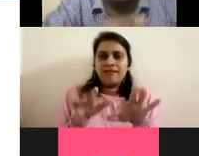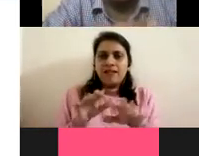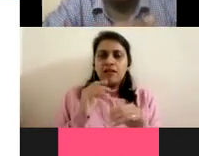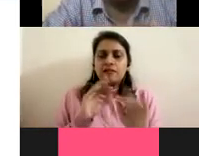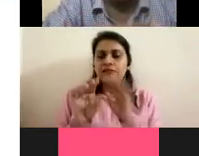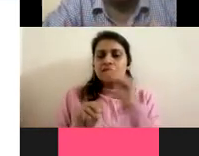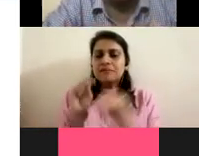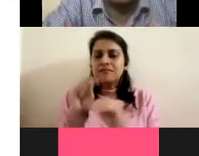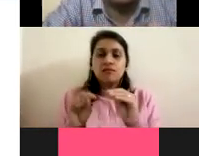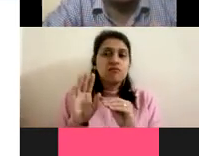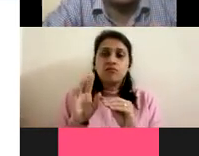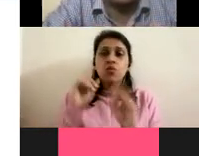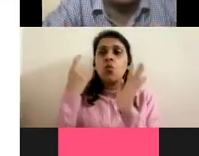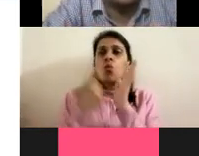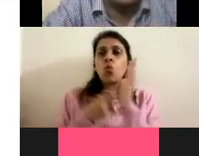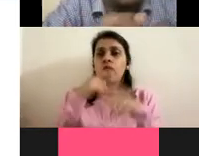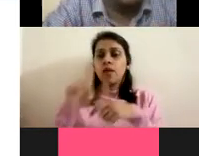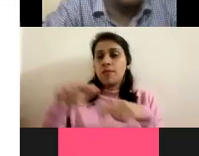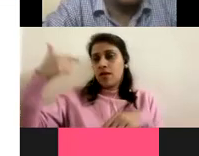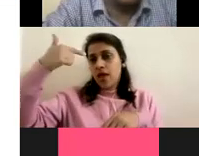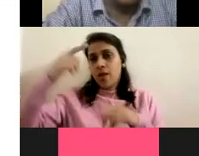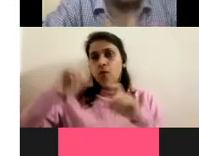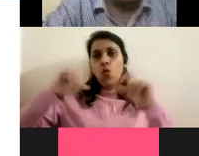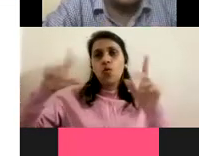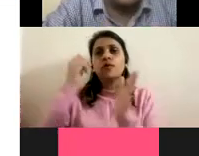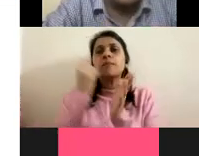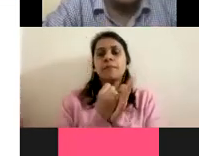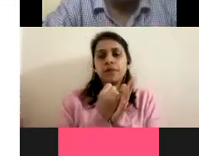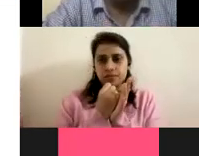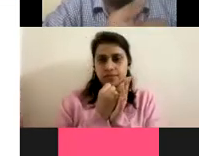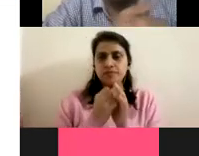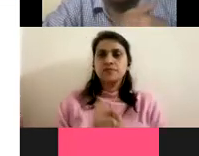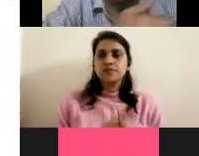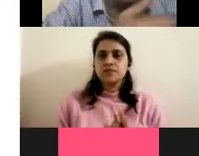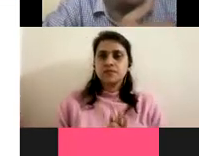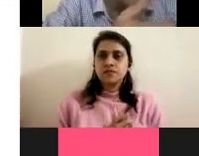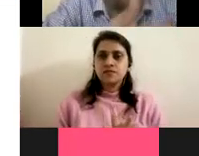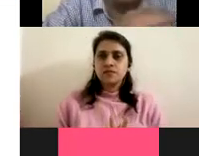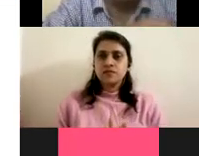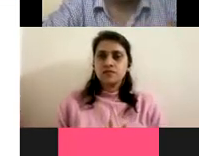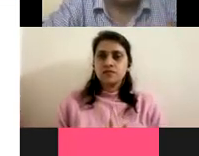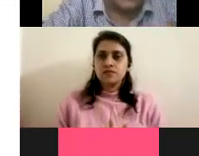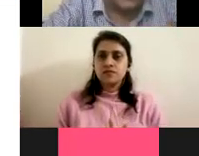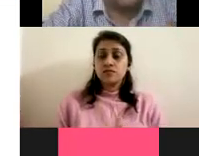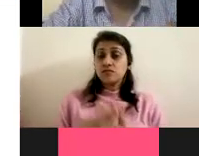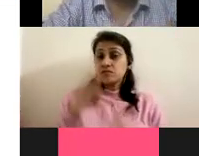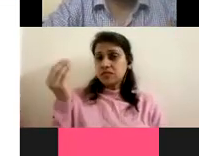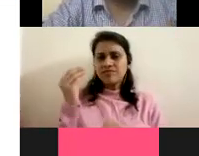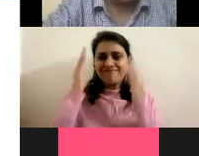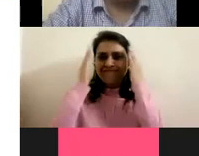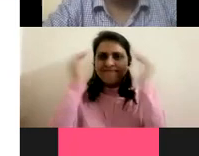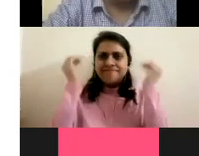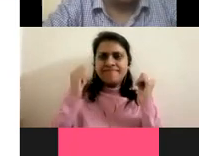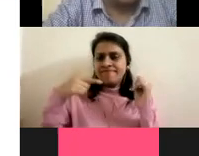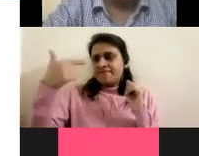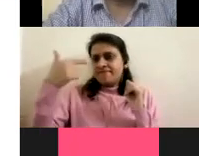isliye companies ko mandate kiya gaya ki interview ऑन करके किया जाए तो बट सम पीपल मे नॉट बी कंफर्टेबल विद दैट तो उसके